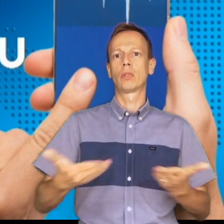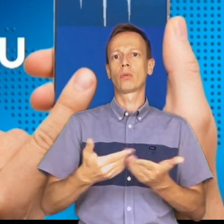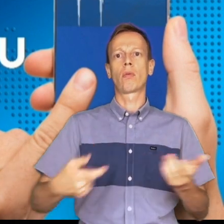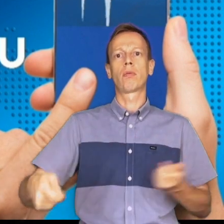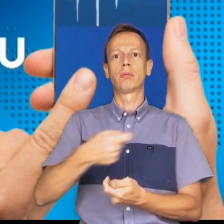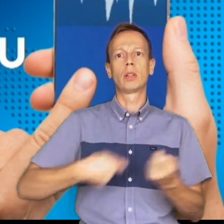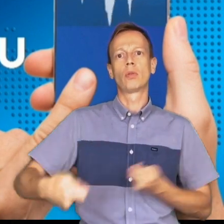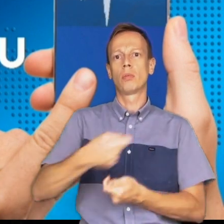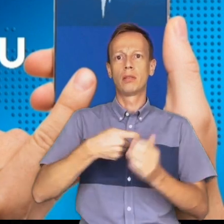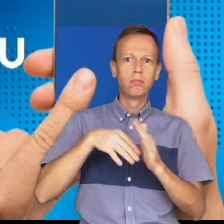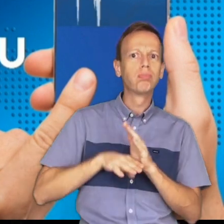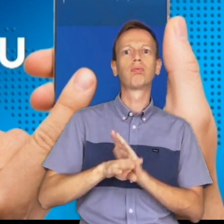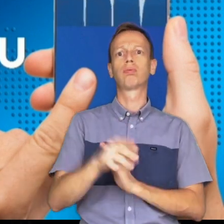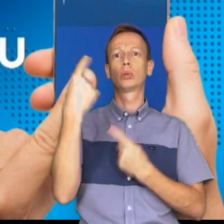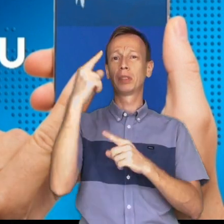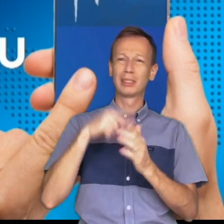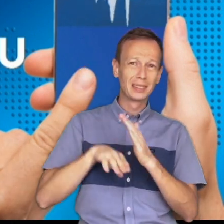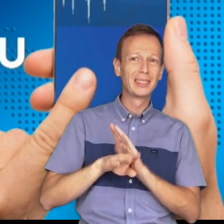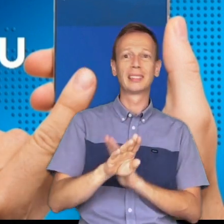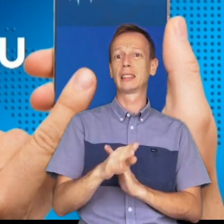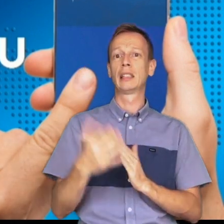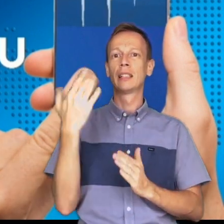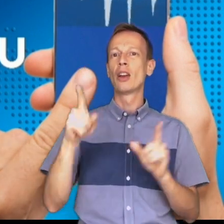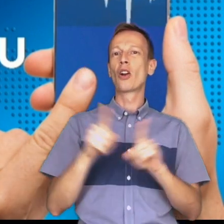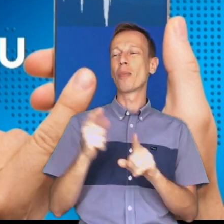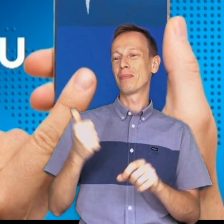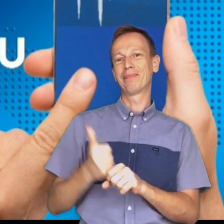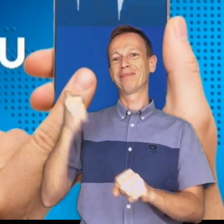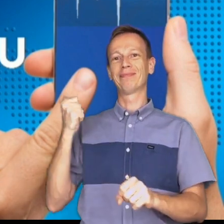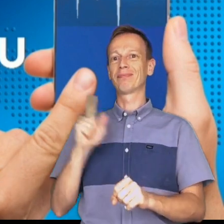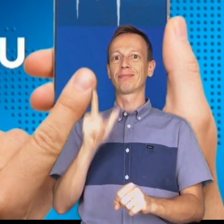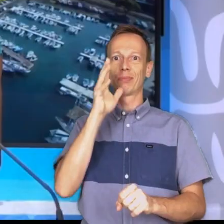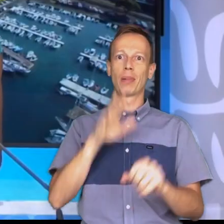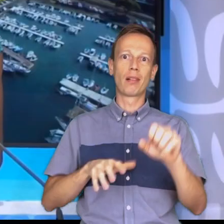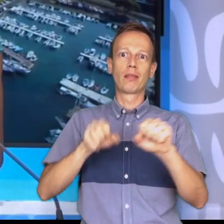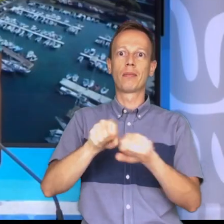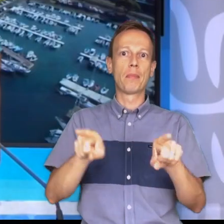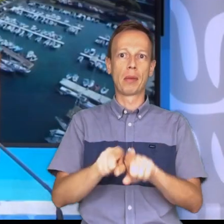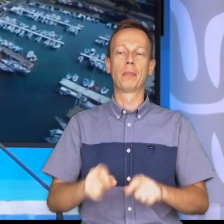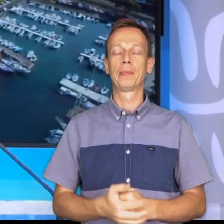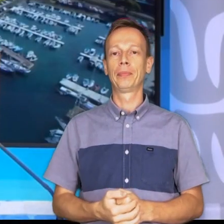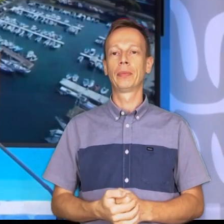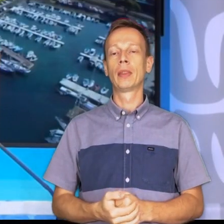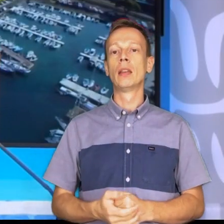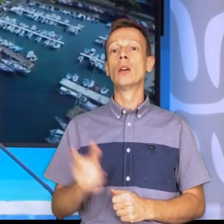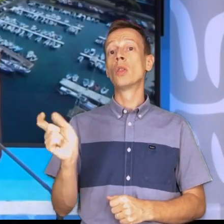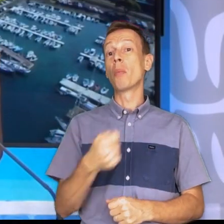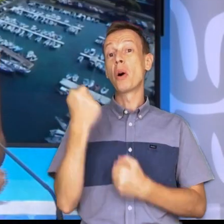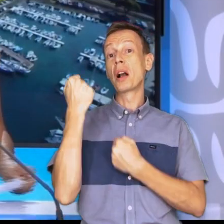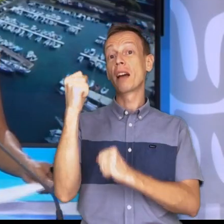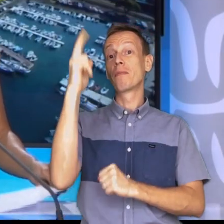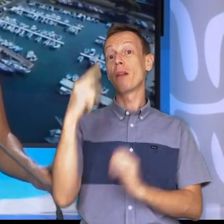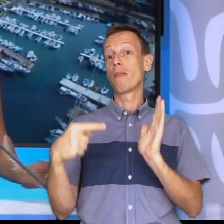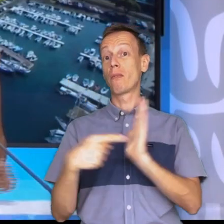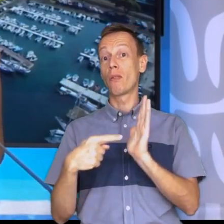relancer la machine touristique, même si nous sommes loin des niveaux d'activité de 2019. Et la grève annoncée devrait être effective